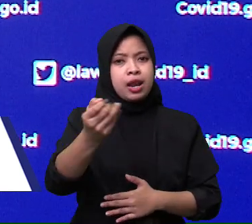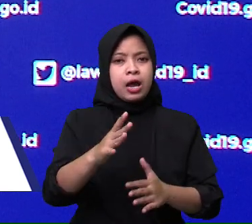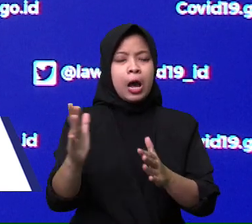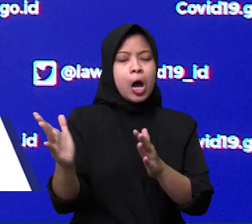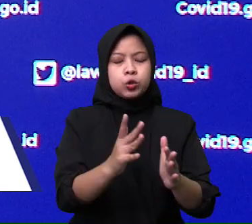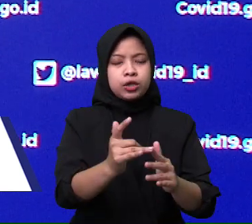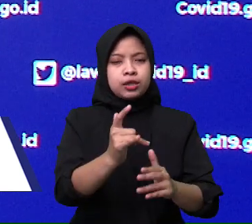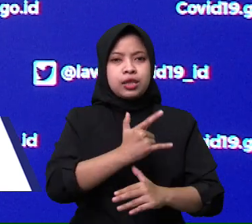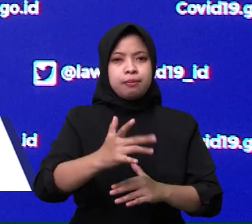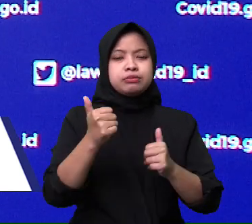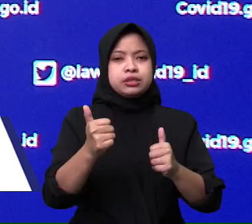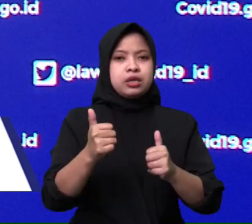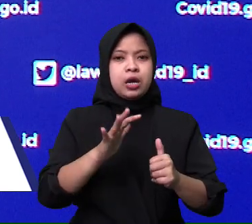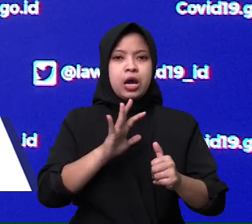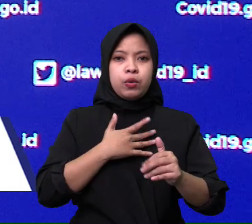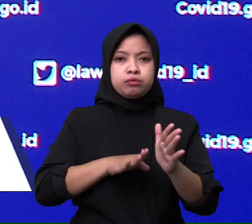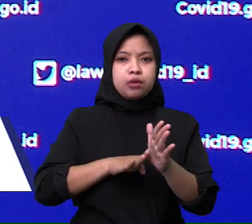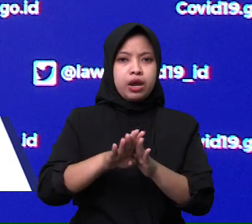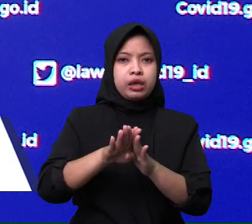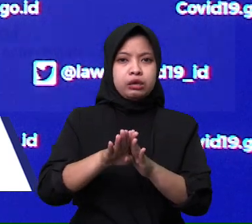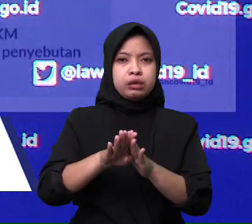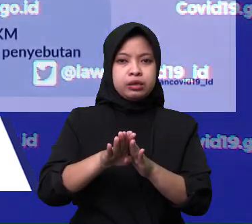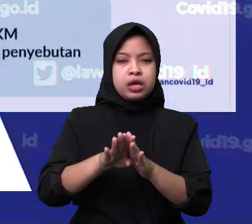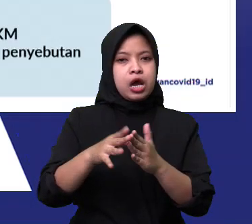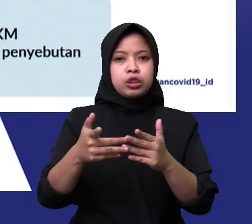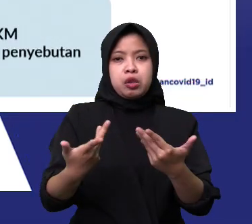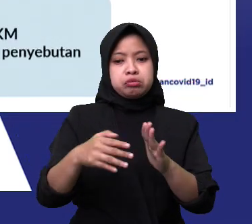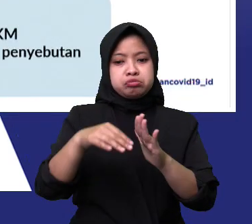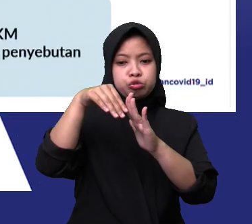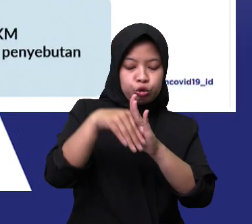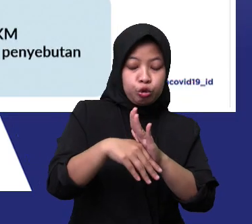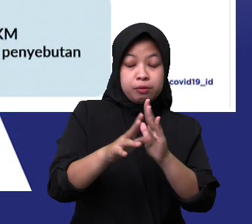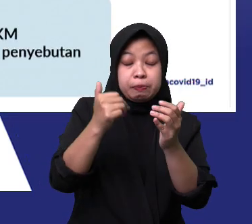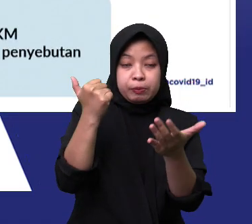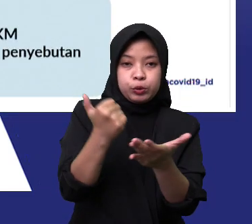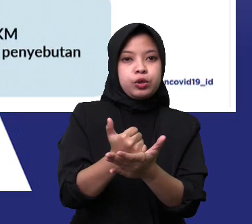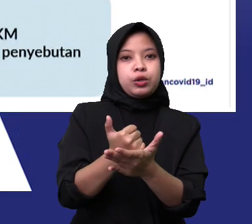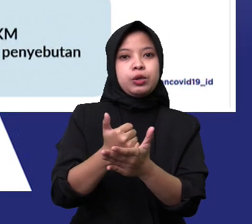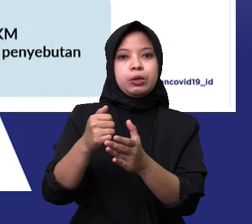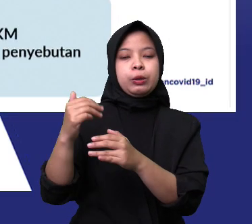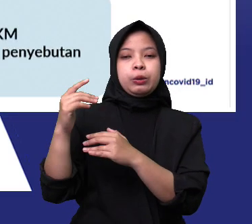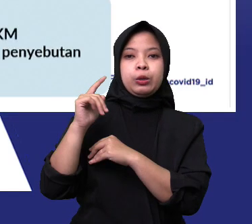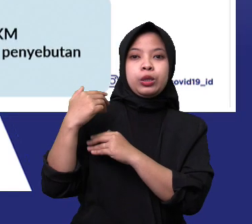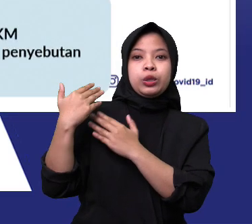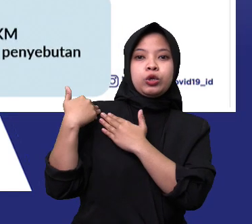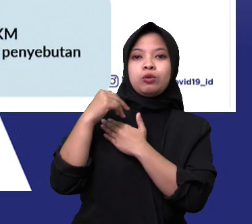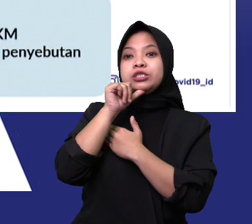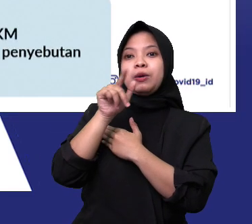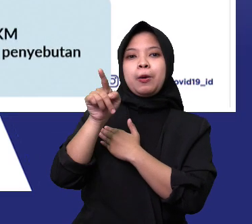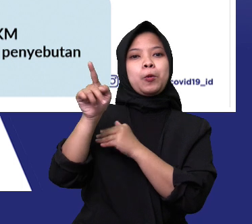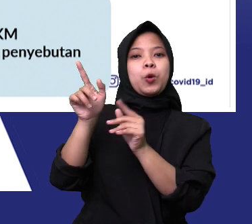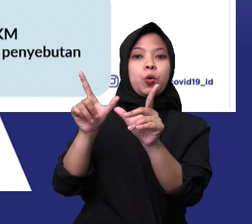pengendalian sebelum status pandemi benar-benar dinyatakan berakhir oleh badan yang berwenang, yaitu